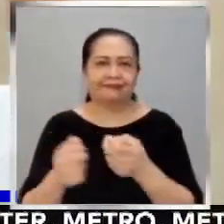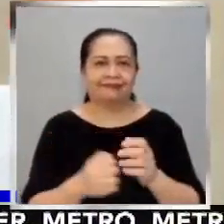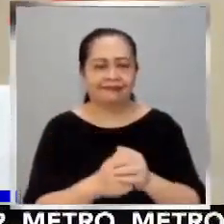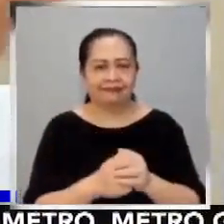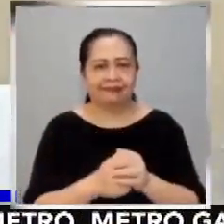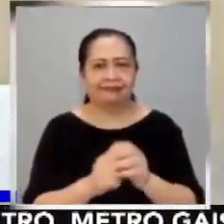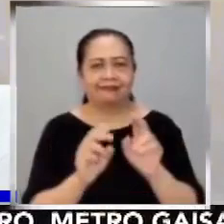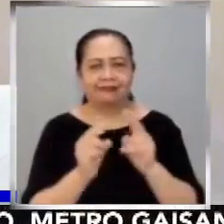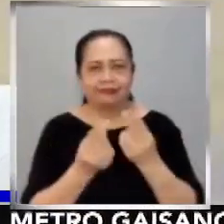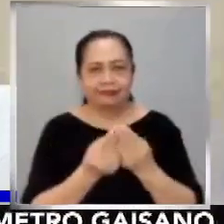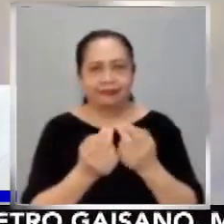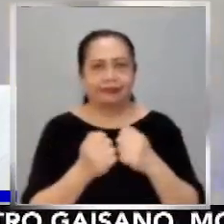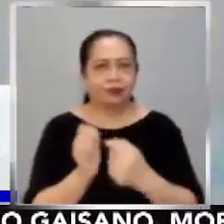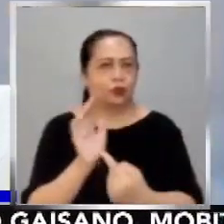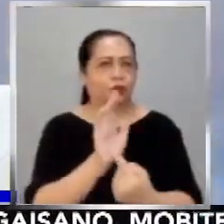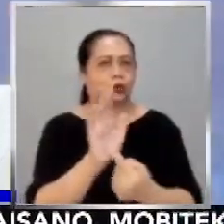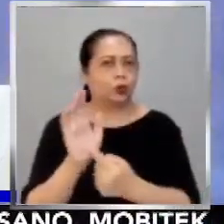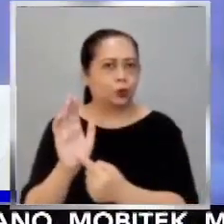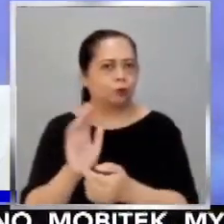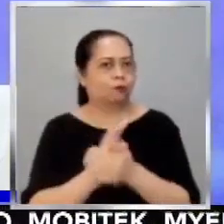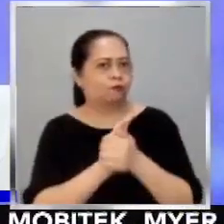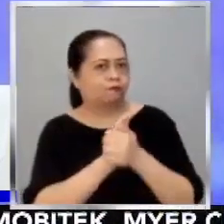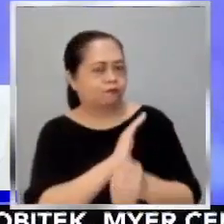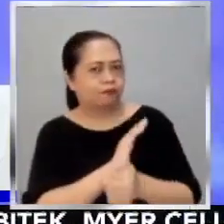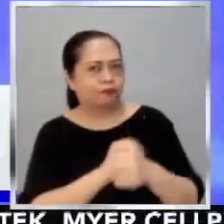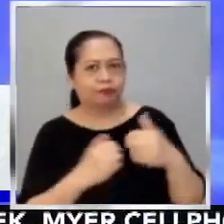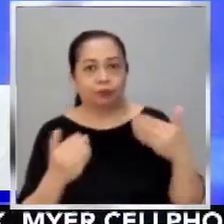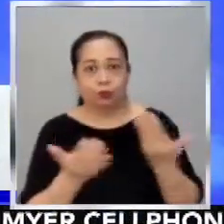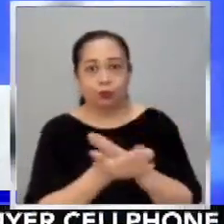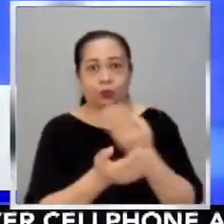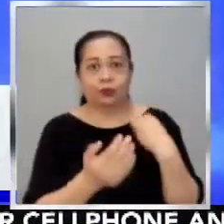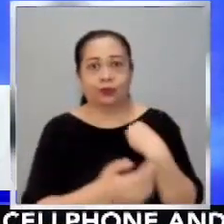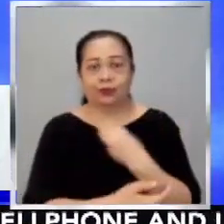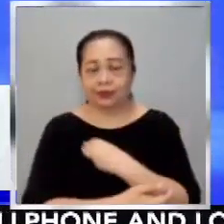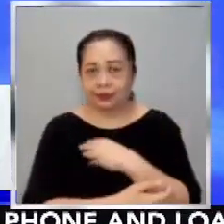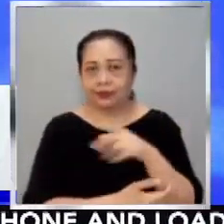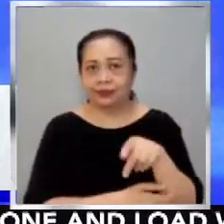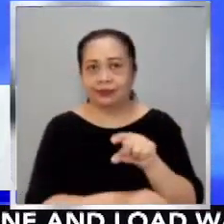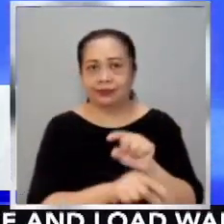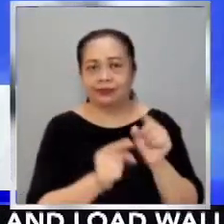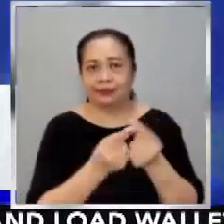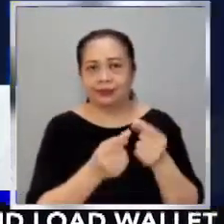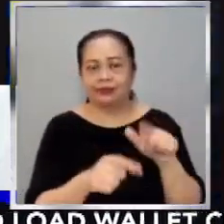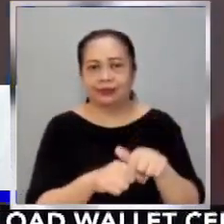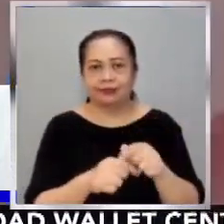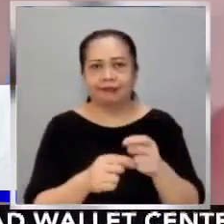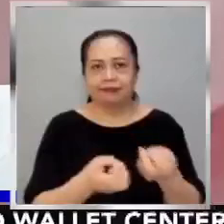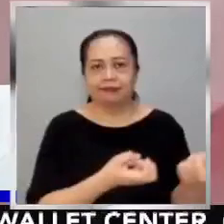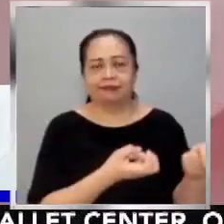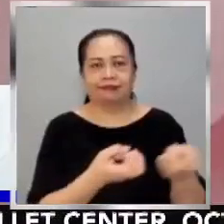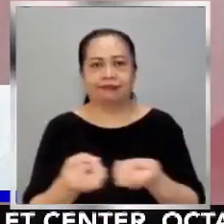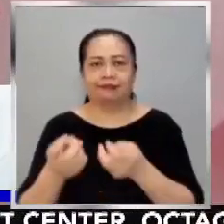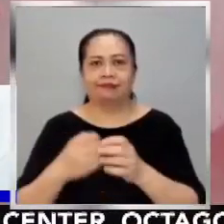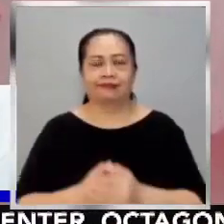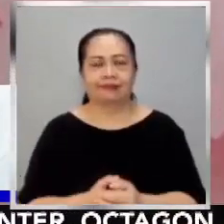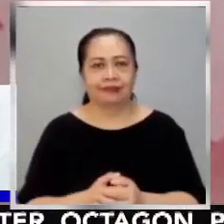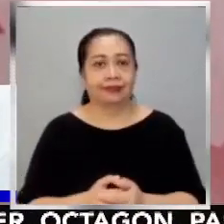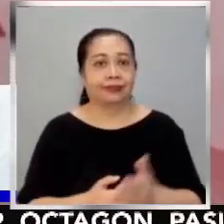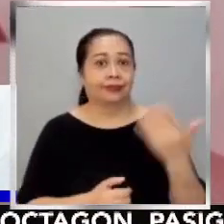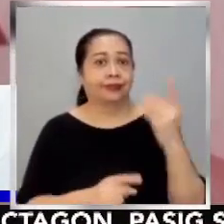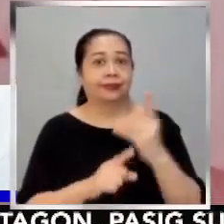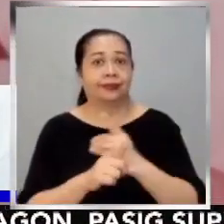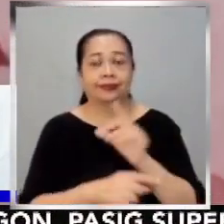Sapagkat nagpapakita na ng gilas ang isang bagong miyembro ng ating pambansang upunan sa figure skating. Noong Disyembre